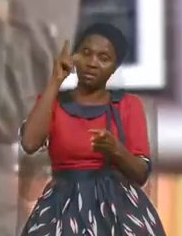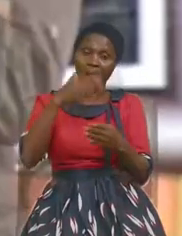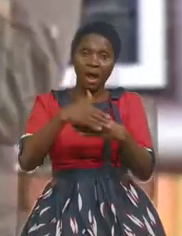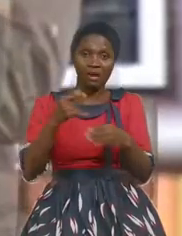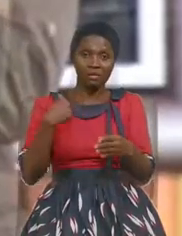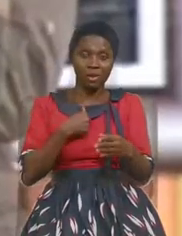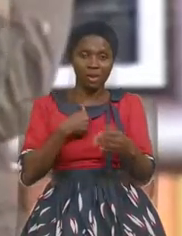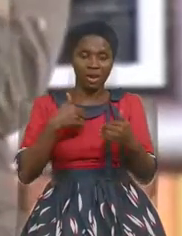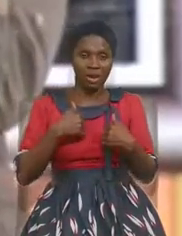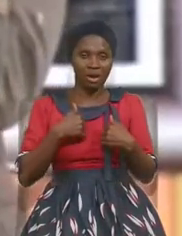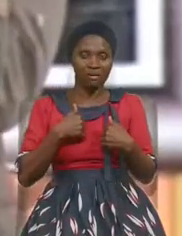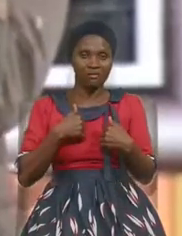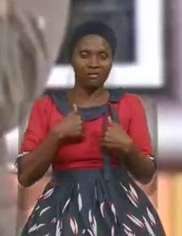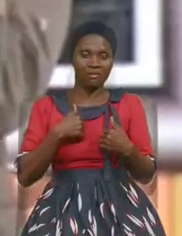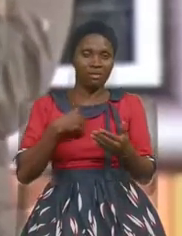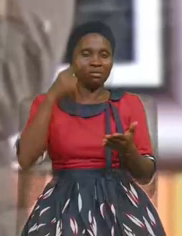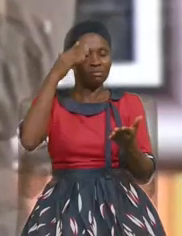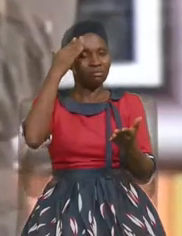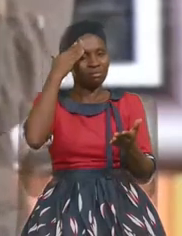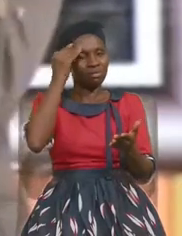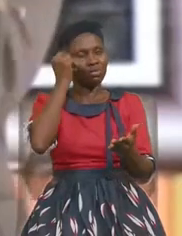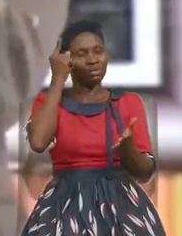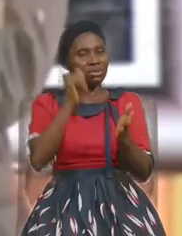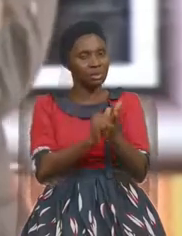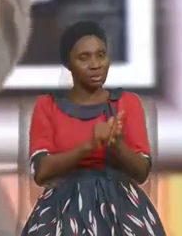reconnu ce sacrifice,